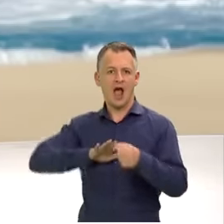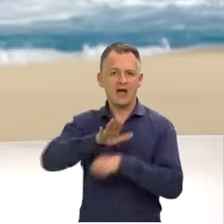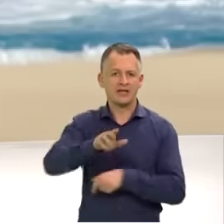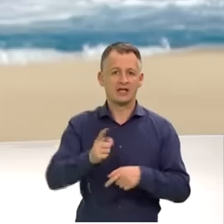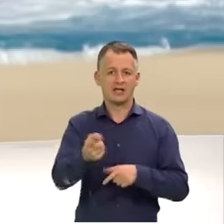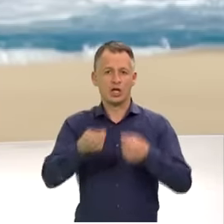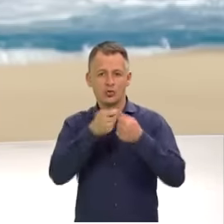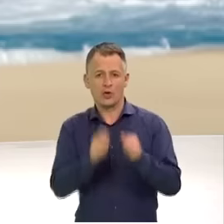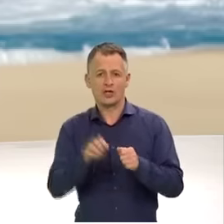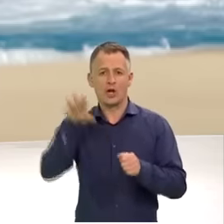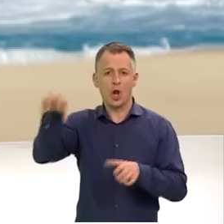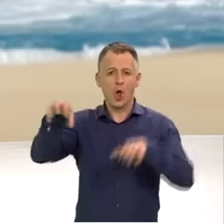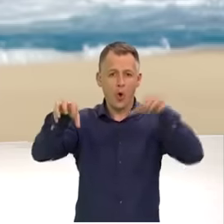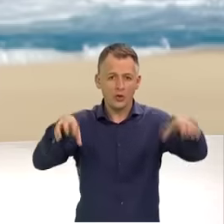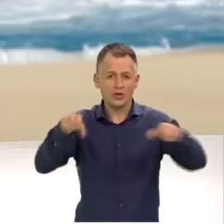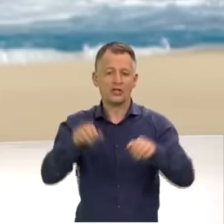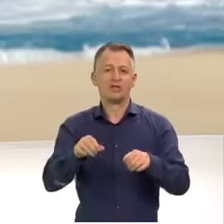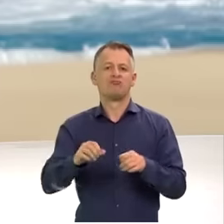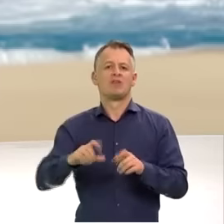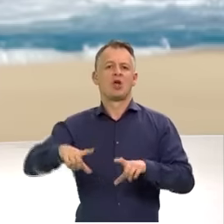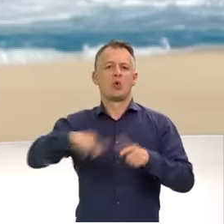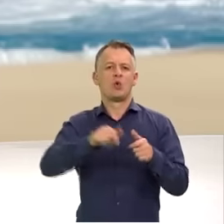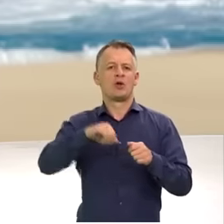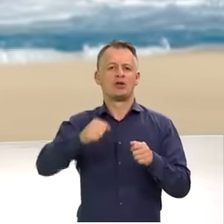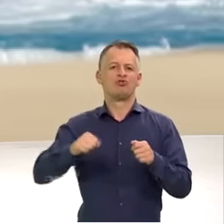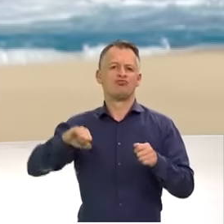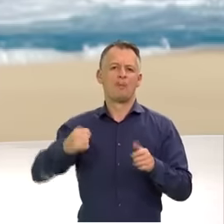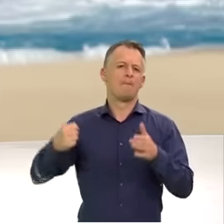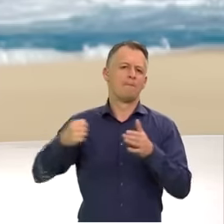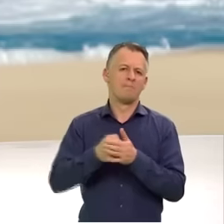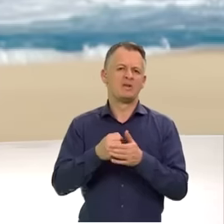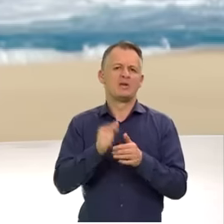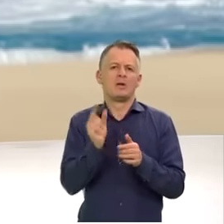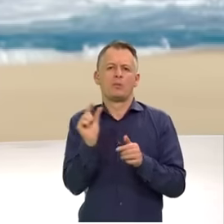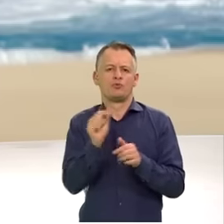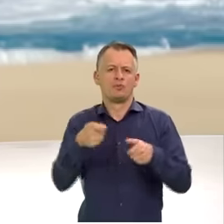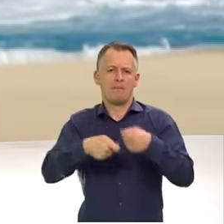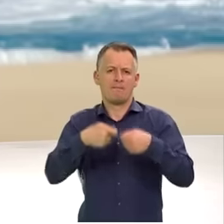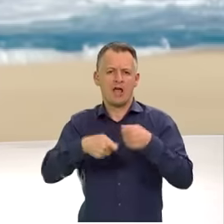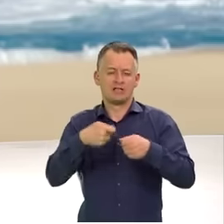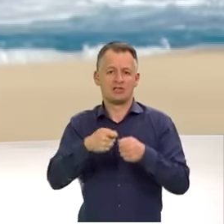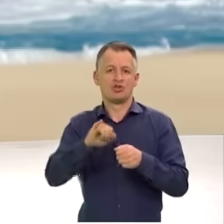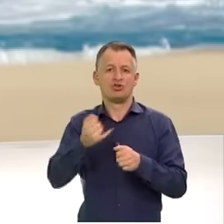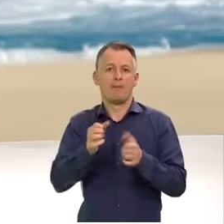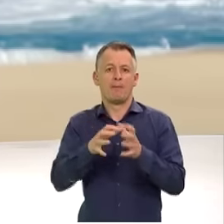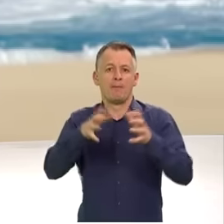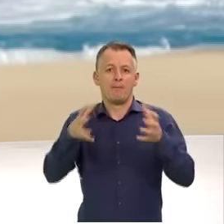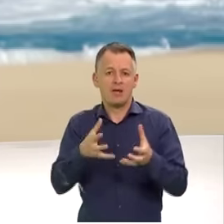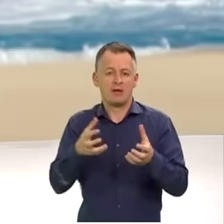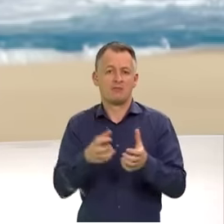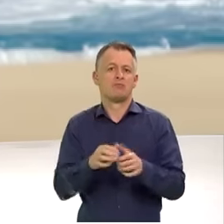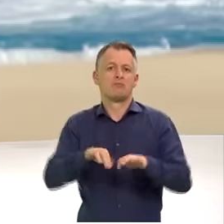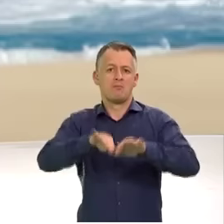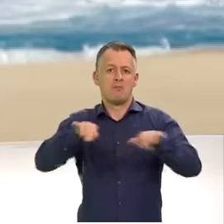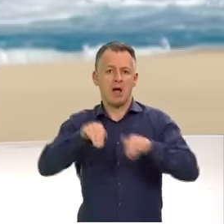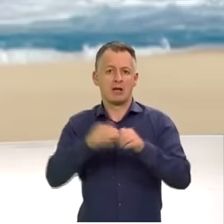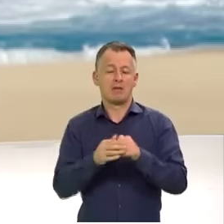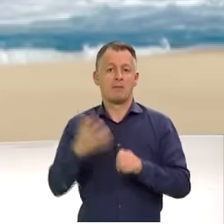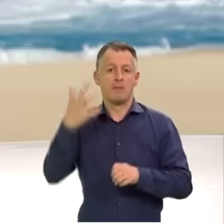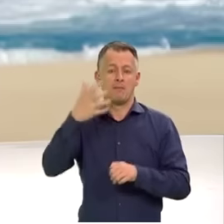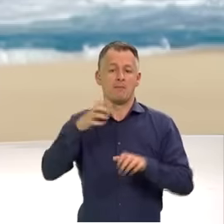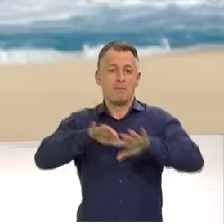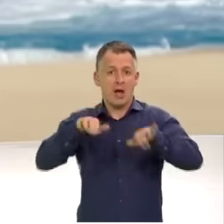Atacată din toate părțile, de la gunoaie și hidrocarburi până la microplastice și mai nou mine marine, Marea Neagră se sufocă sub atacurile